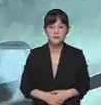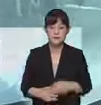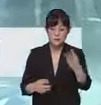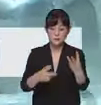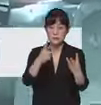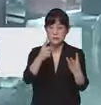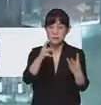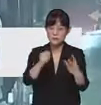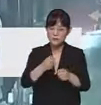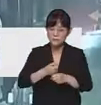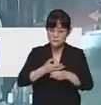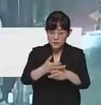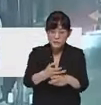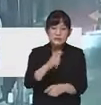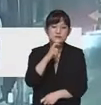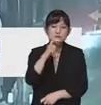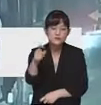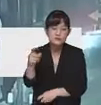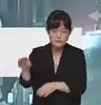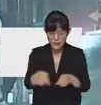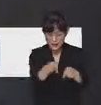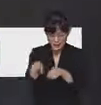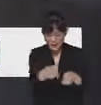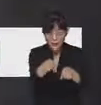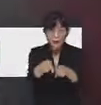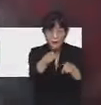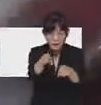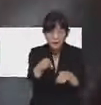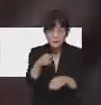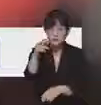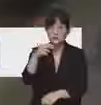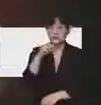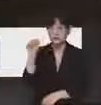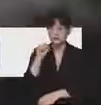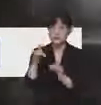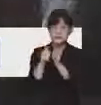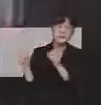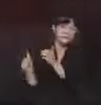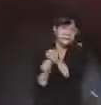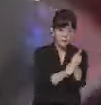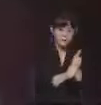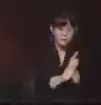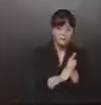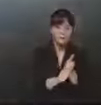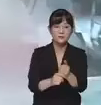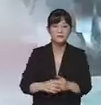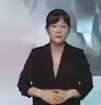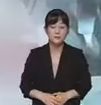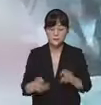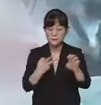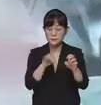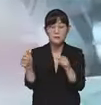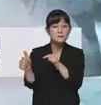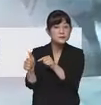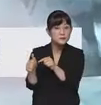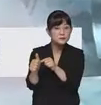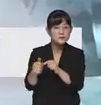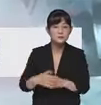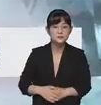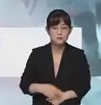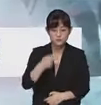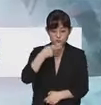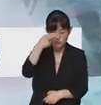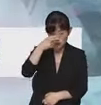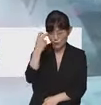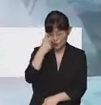3km에 걸쳐 10분 동안 이어진 광란의 질주는 운전자가 체포되면서 막을 내렸습니다. 40대 남성인 운전자는 음주